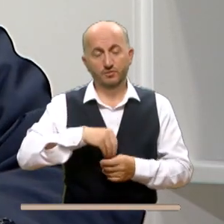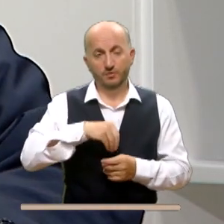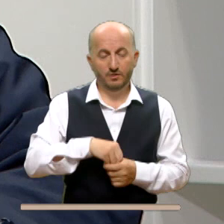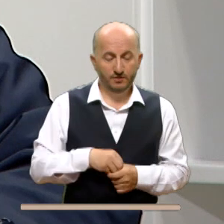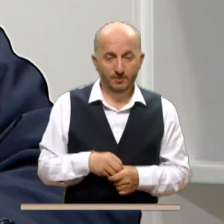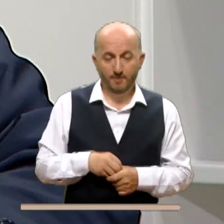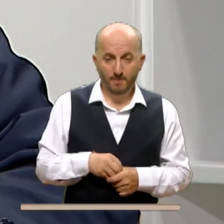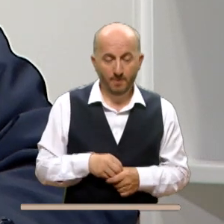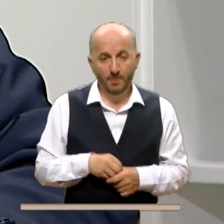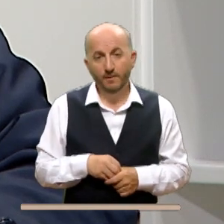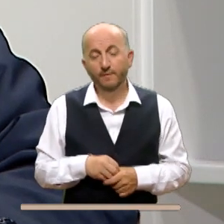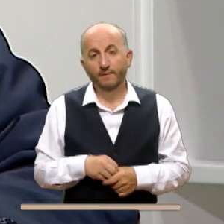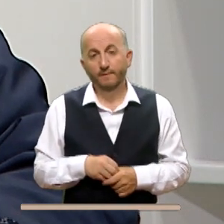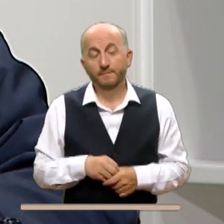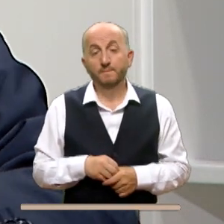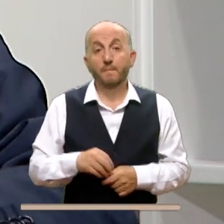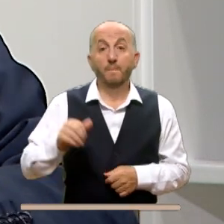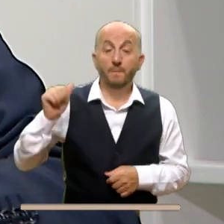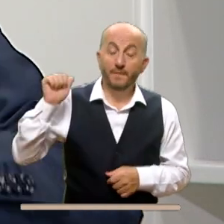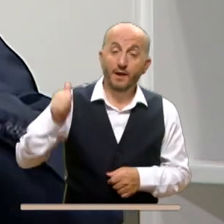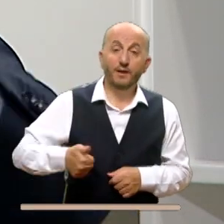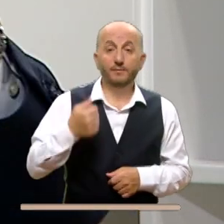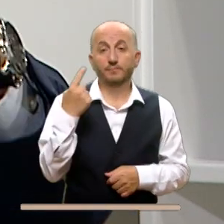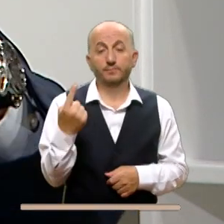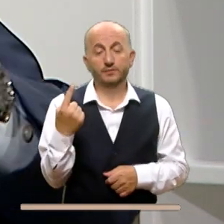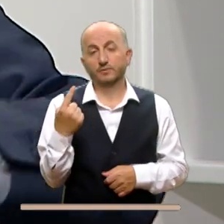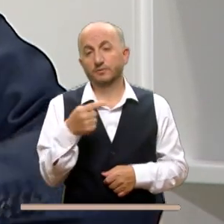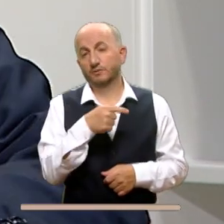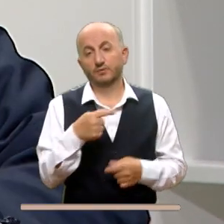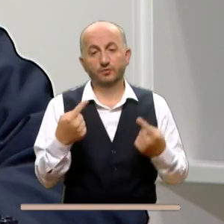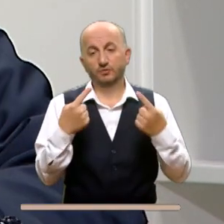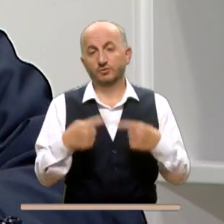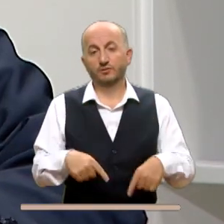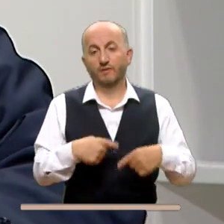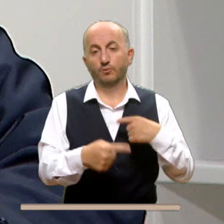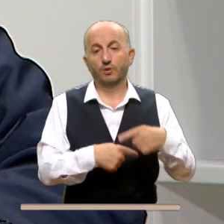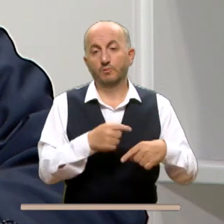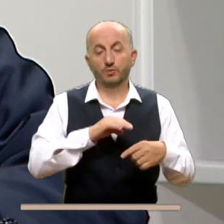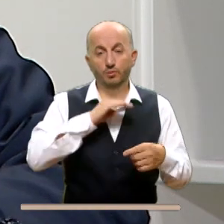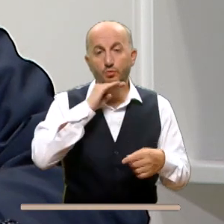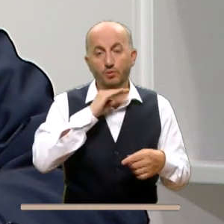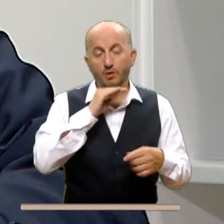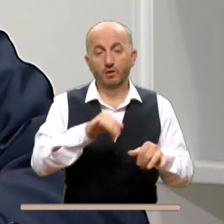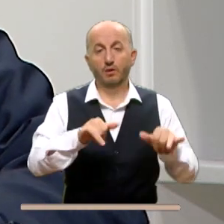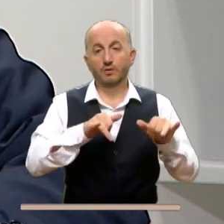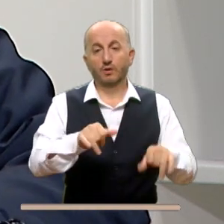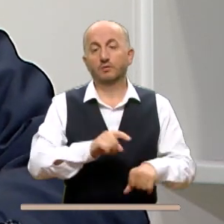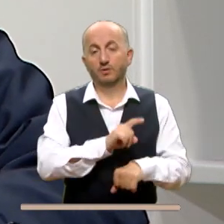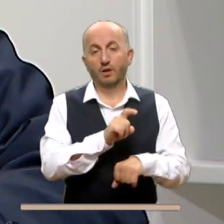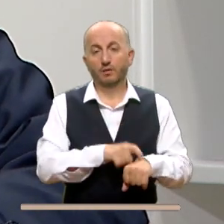katlı. Her bir katı sınav dönemlerinde bayağı dolar tabii. Aynı anda çok rahat bir